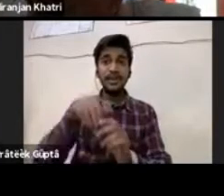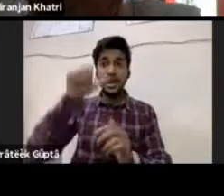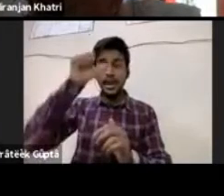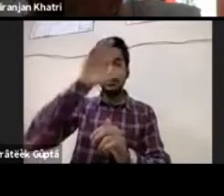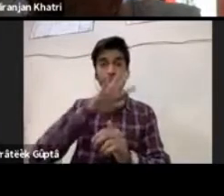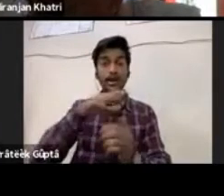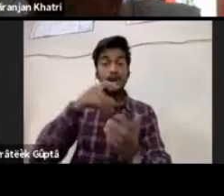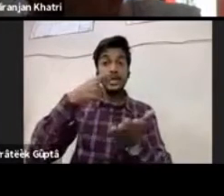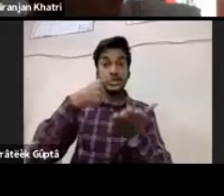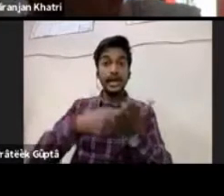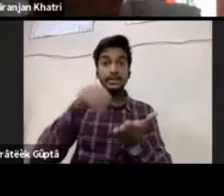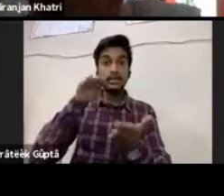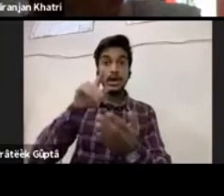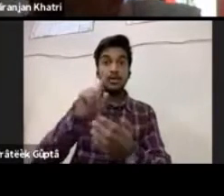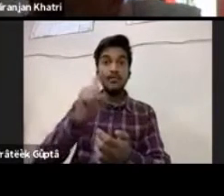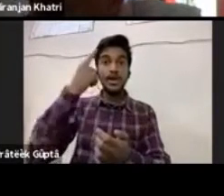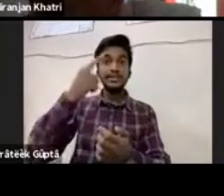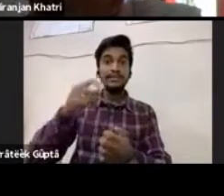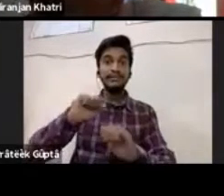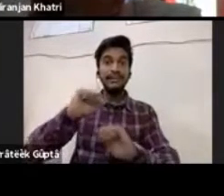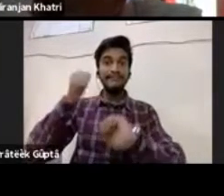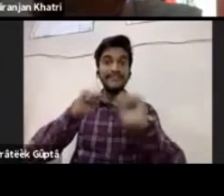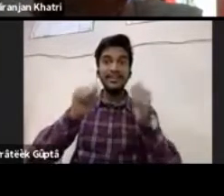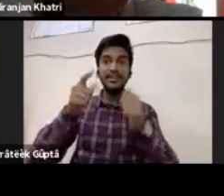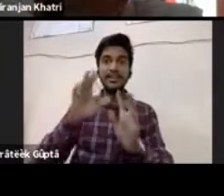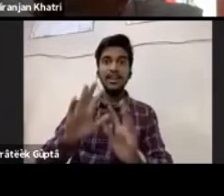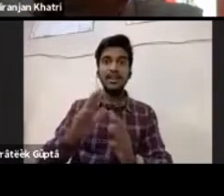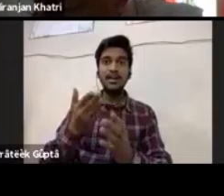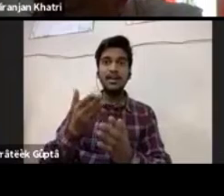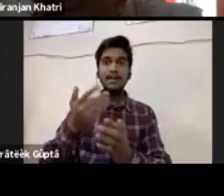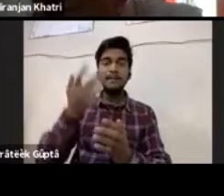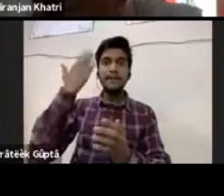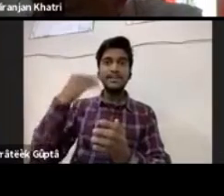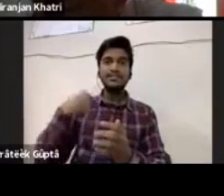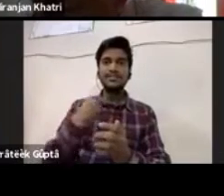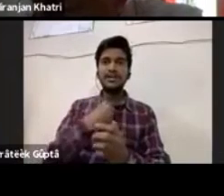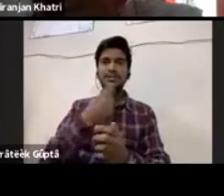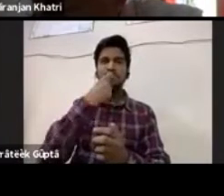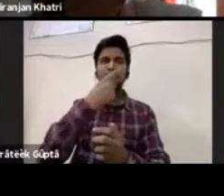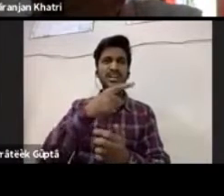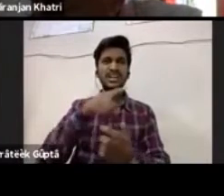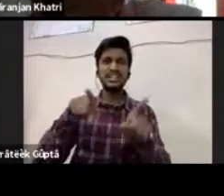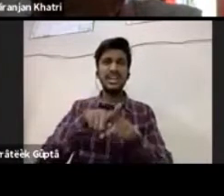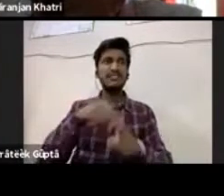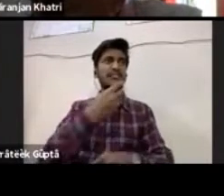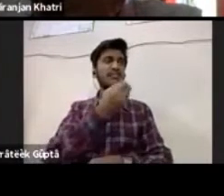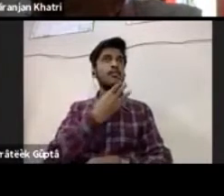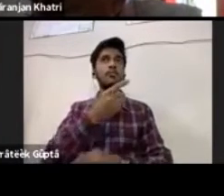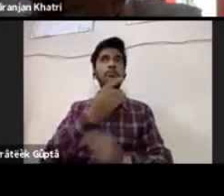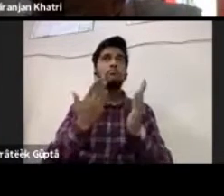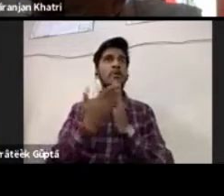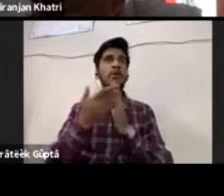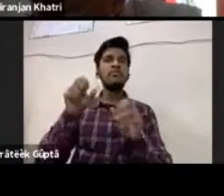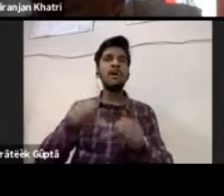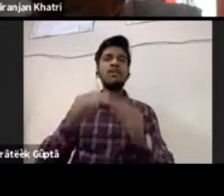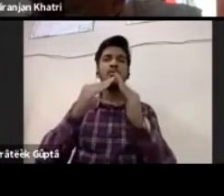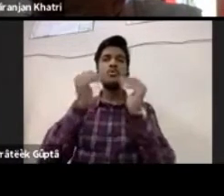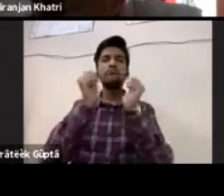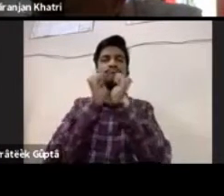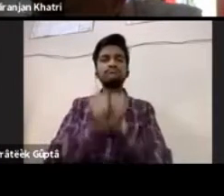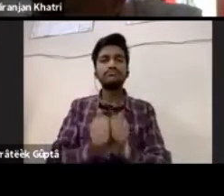सो अगर वो प्रिडिक्शन मान के बैठ जाते हम लोग तो बहुत से लोग